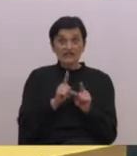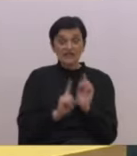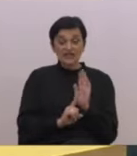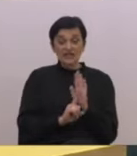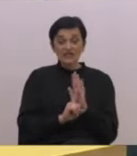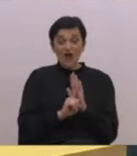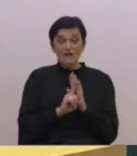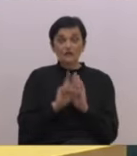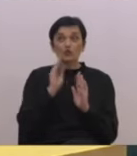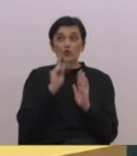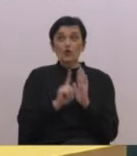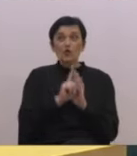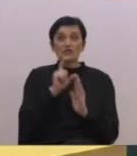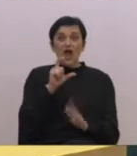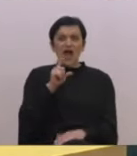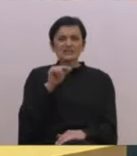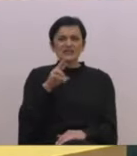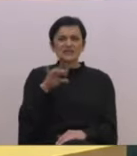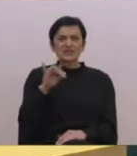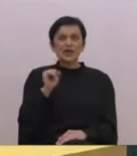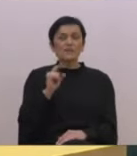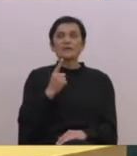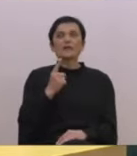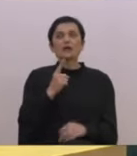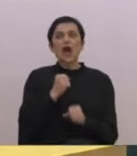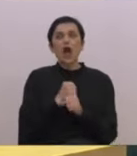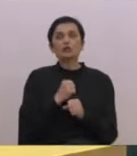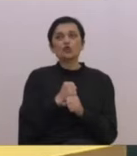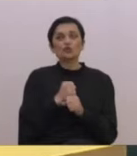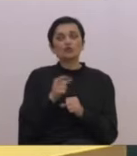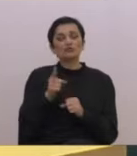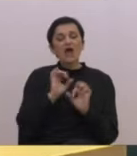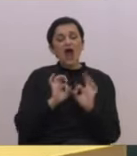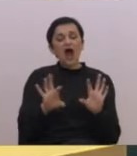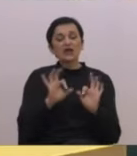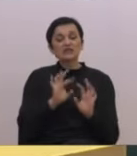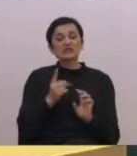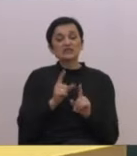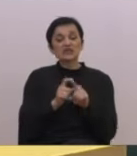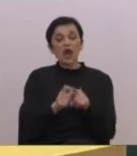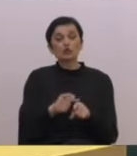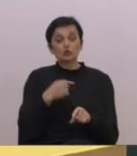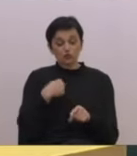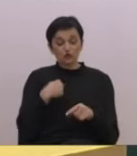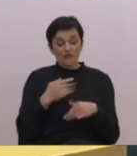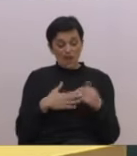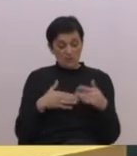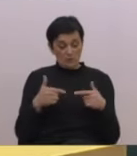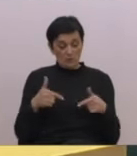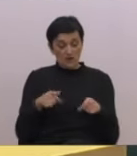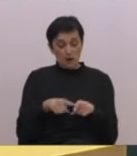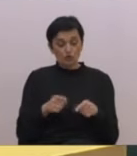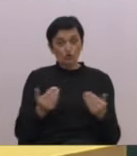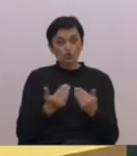როდესაც ეს იდეა ჩაისახა, ანუ რატო ვაკეთებ ამ იდეაზე აქცენტს, იმიტომ რომ ჩვენ გვაქვს ეს პრაქტიკულად, ეს